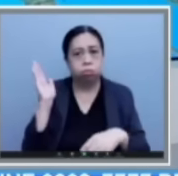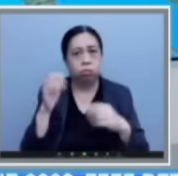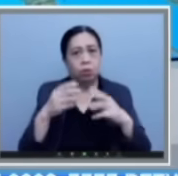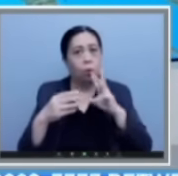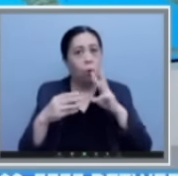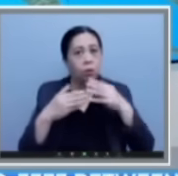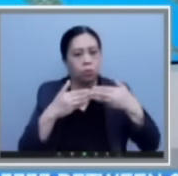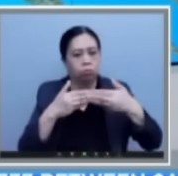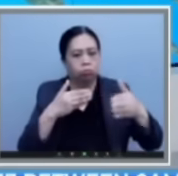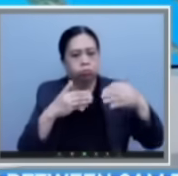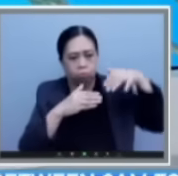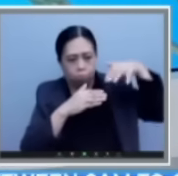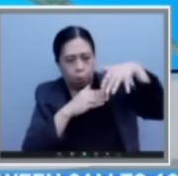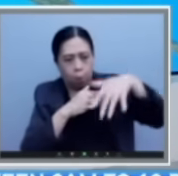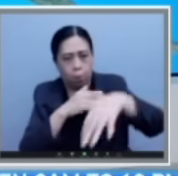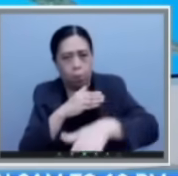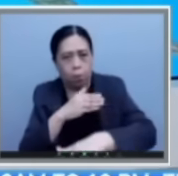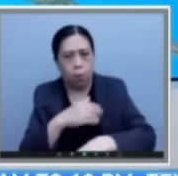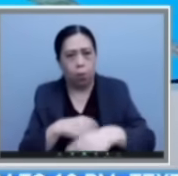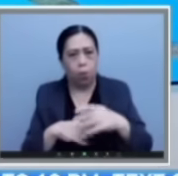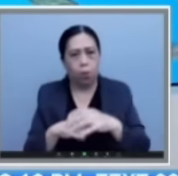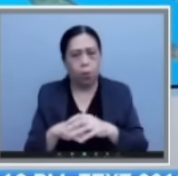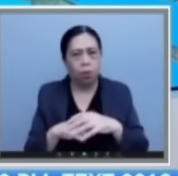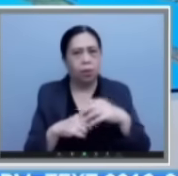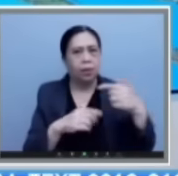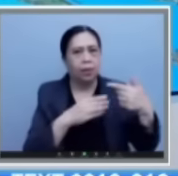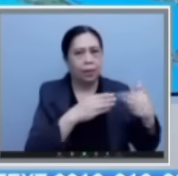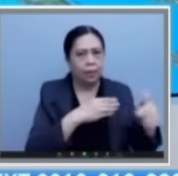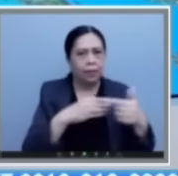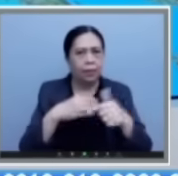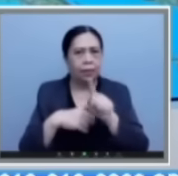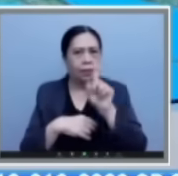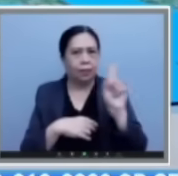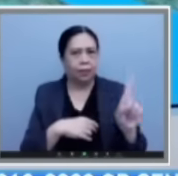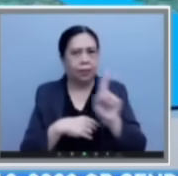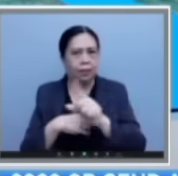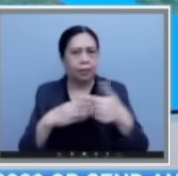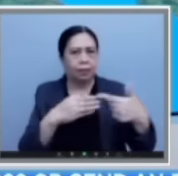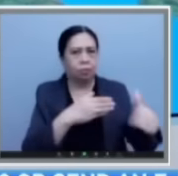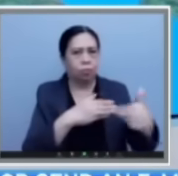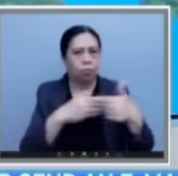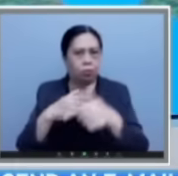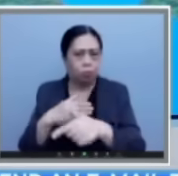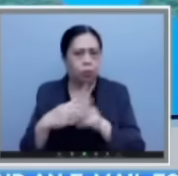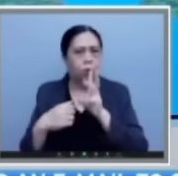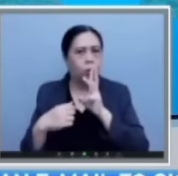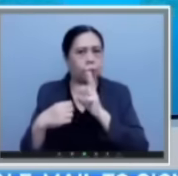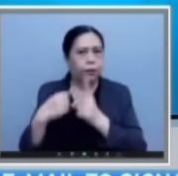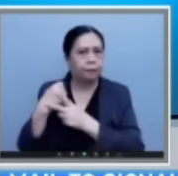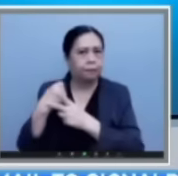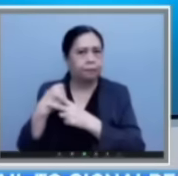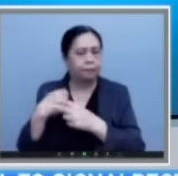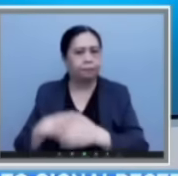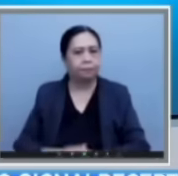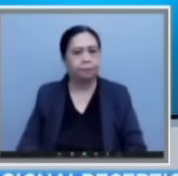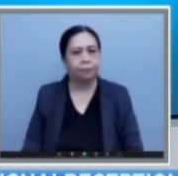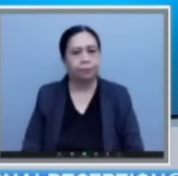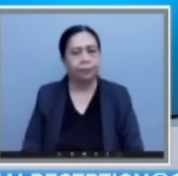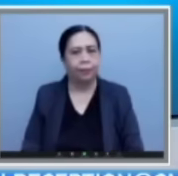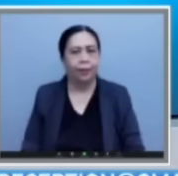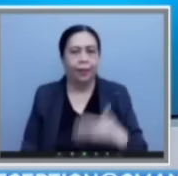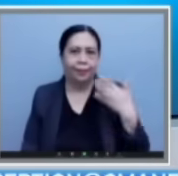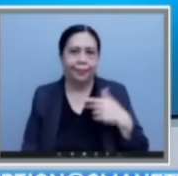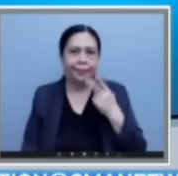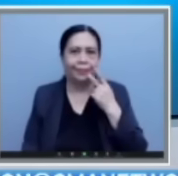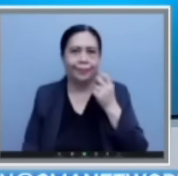ayon sa pag-asa tigisang gate ang nakabukas ngayon sa dalawang nabanggit na reservoir Ako po si Katrina son